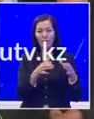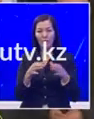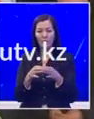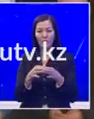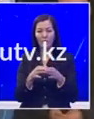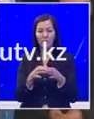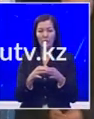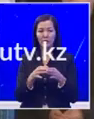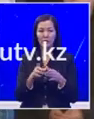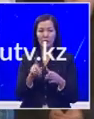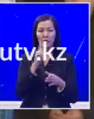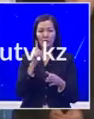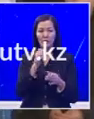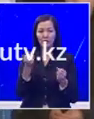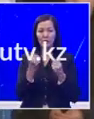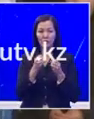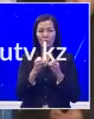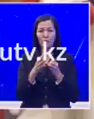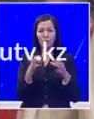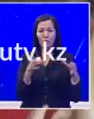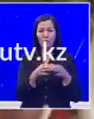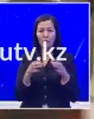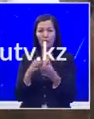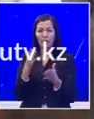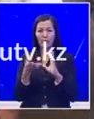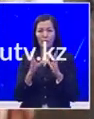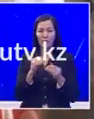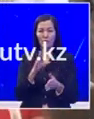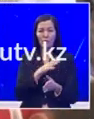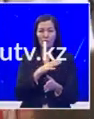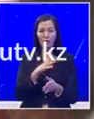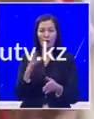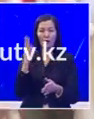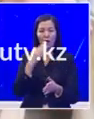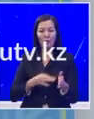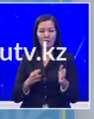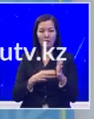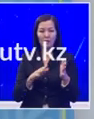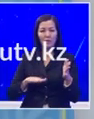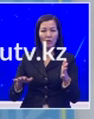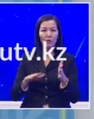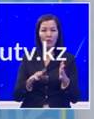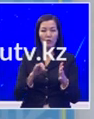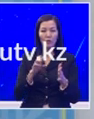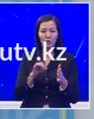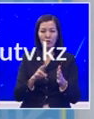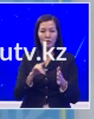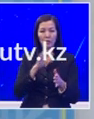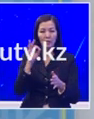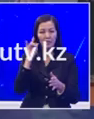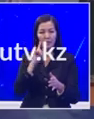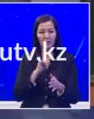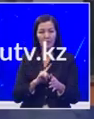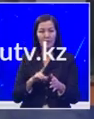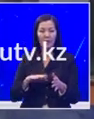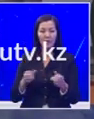кілемге беттеген палуандар 13 команда құрады. Қатарларында облысымыздың 8 ауданынан өзге Түркістан және Шығыс Қазақстан